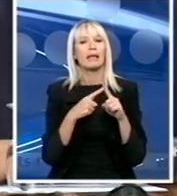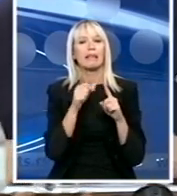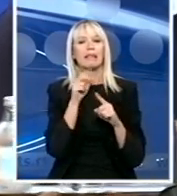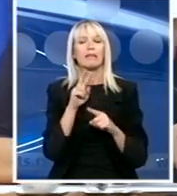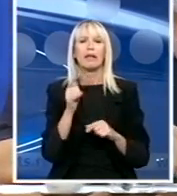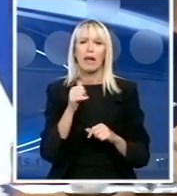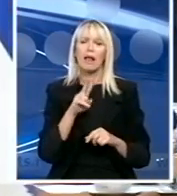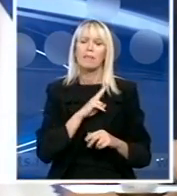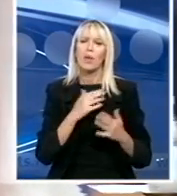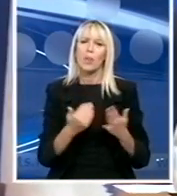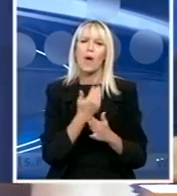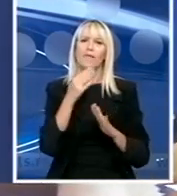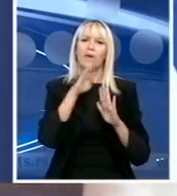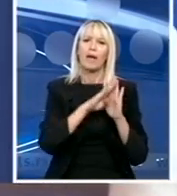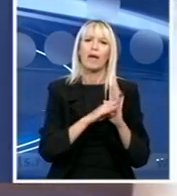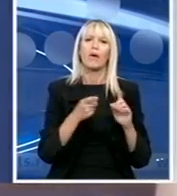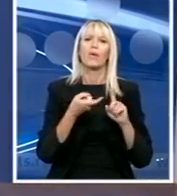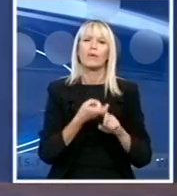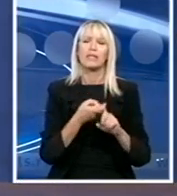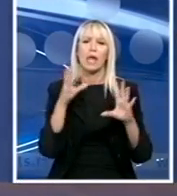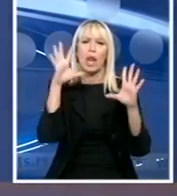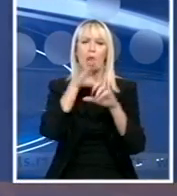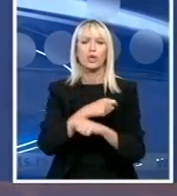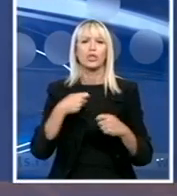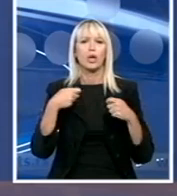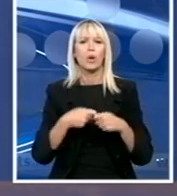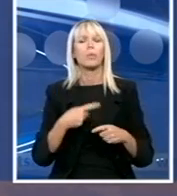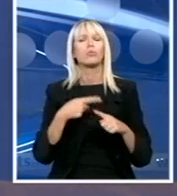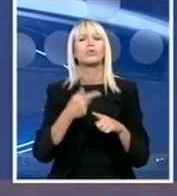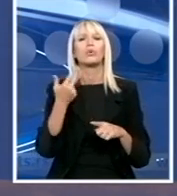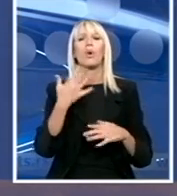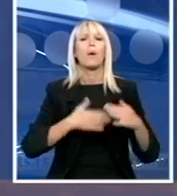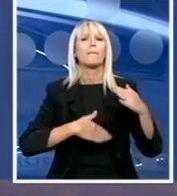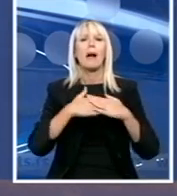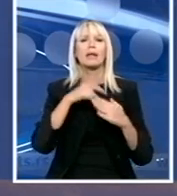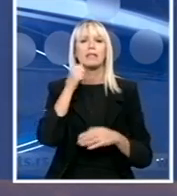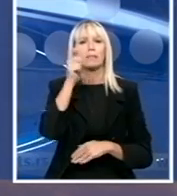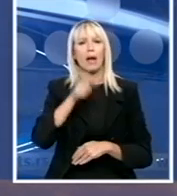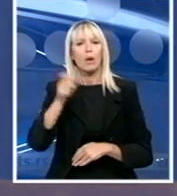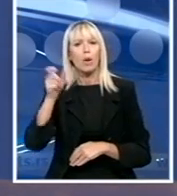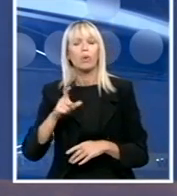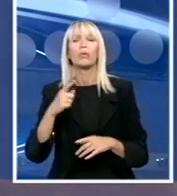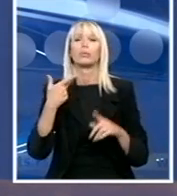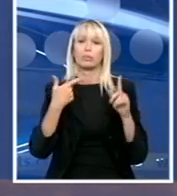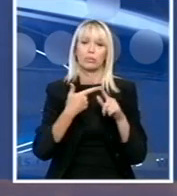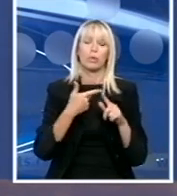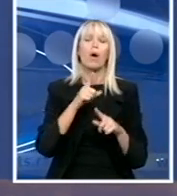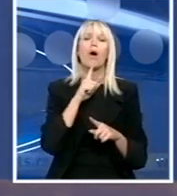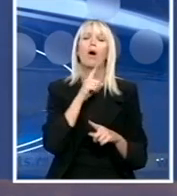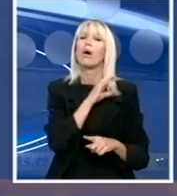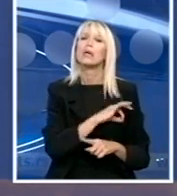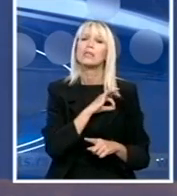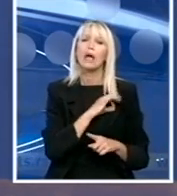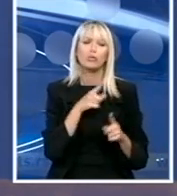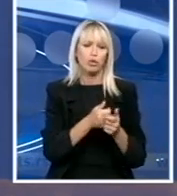i koje je trenutno ograničenje broja ljudi na ovim mestima? Takođe, ko je zadužen da kontroliše distancu među ljudima i kolike